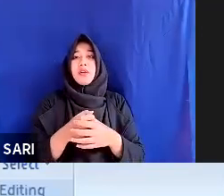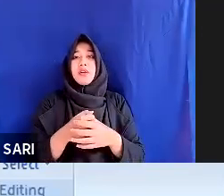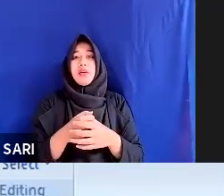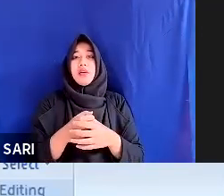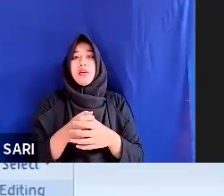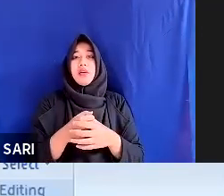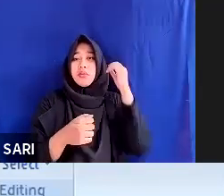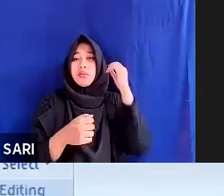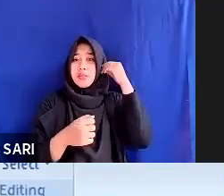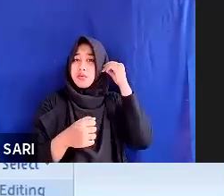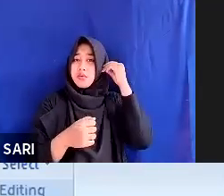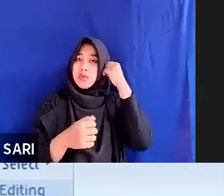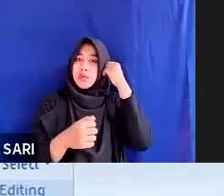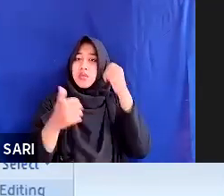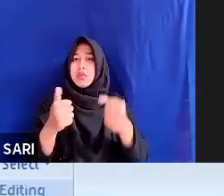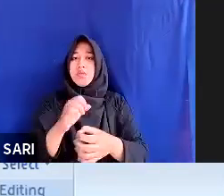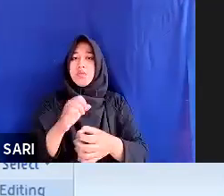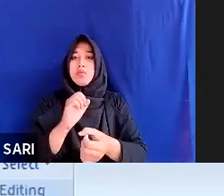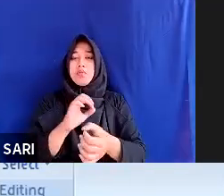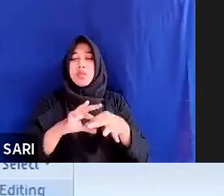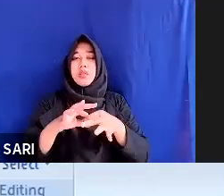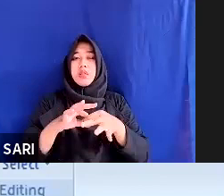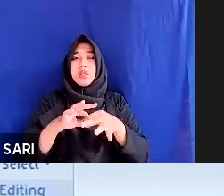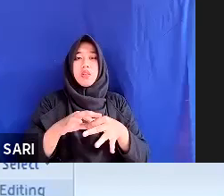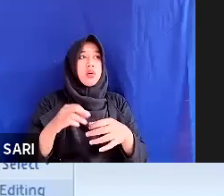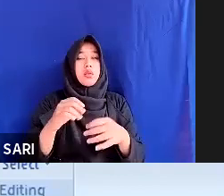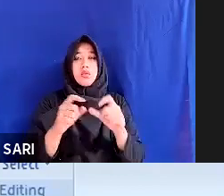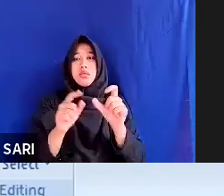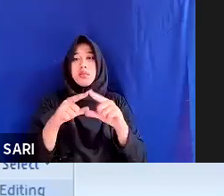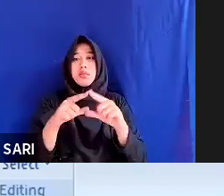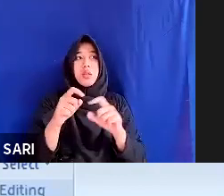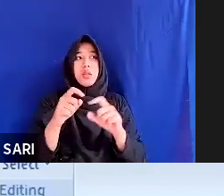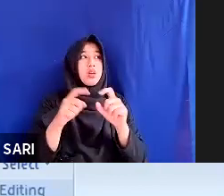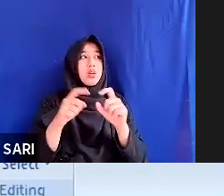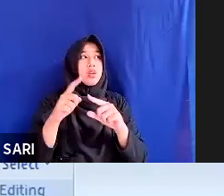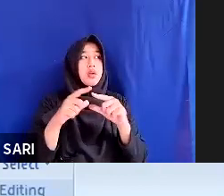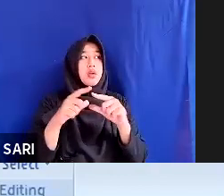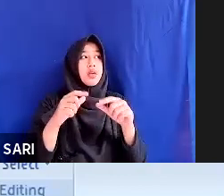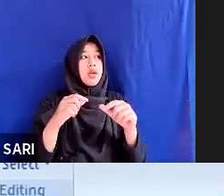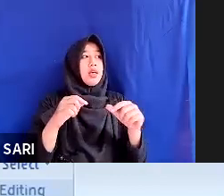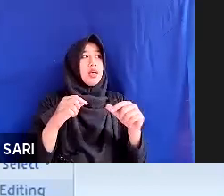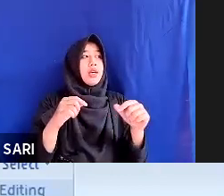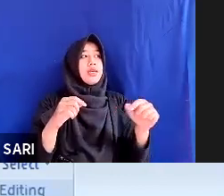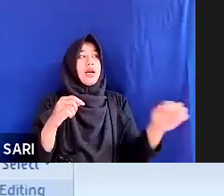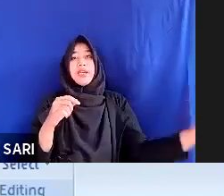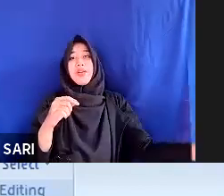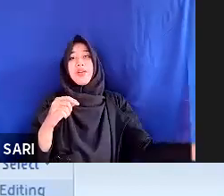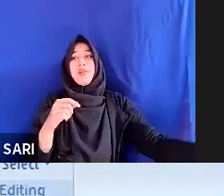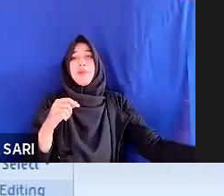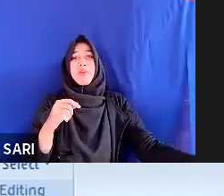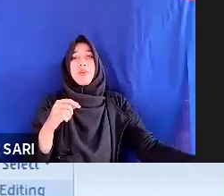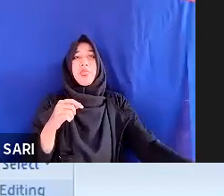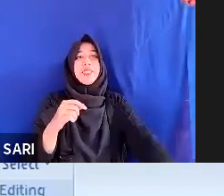itu tidak serta-merta kemudian berkelindan dengan swasta untuk melakukan impor. Tetapi kita bisa